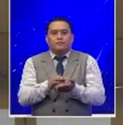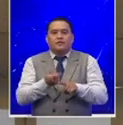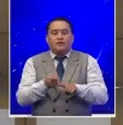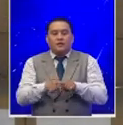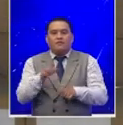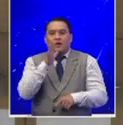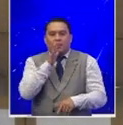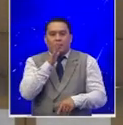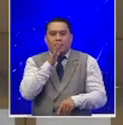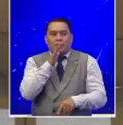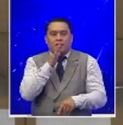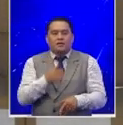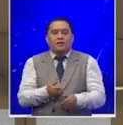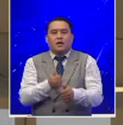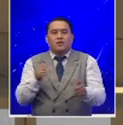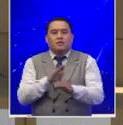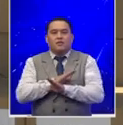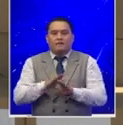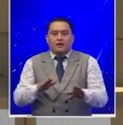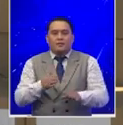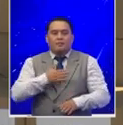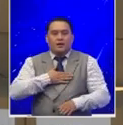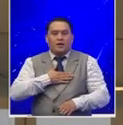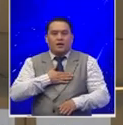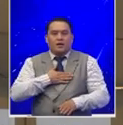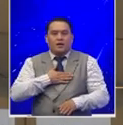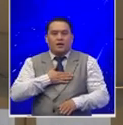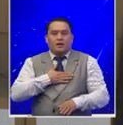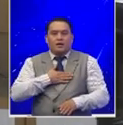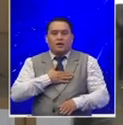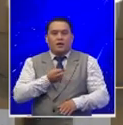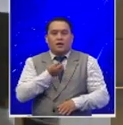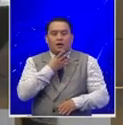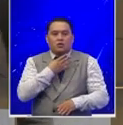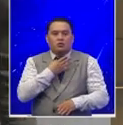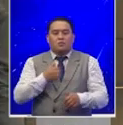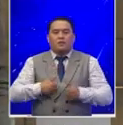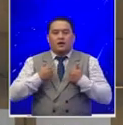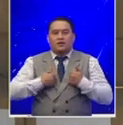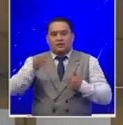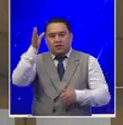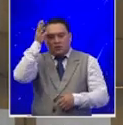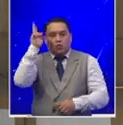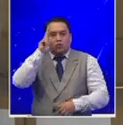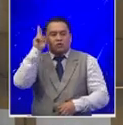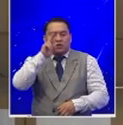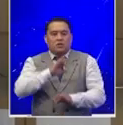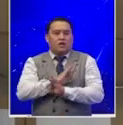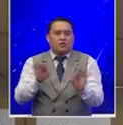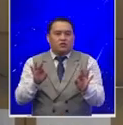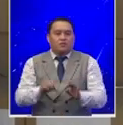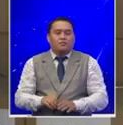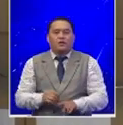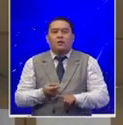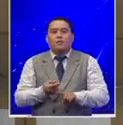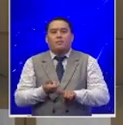период не отставали от знаний, приобретали хорошие полезные знания и учились на отлично.